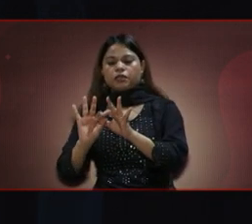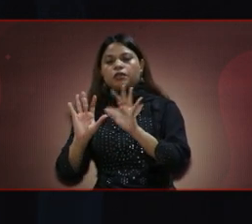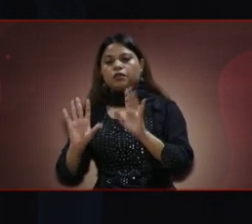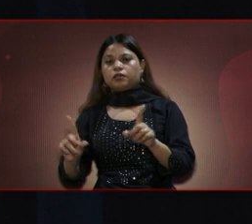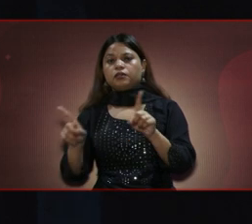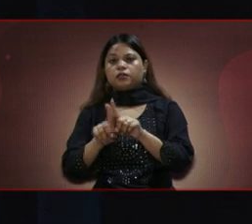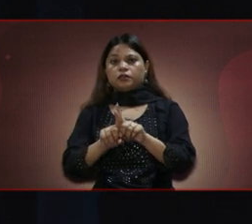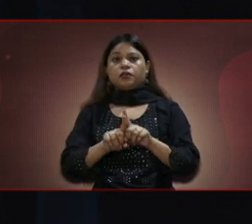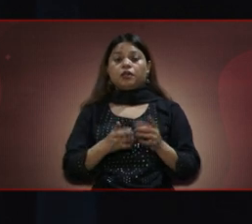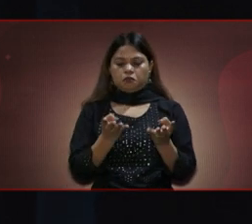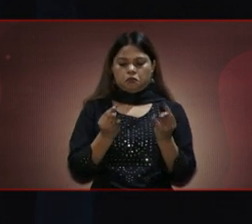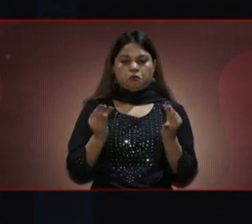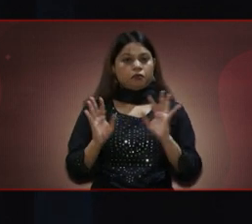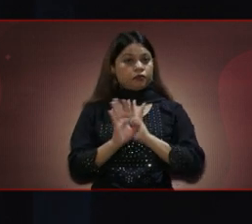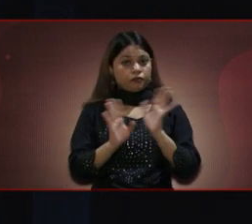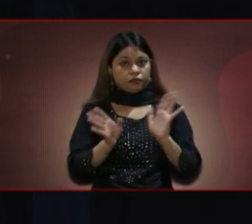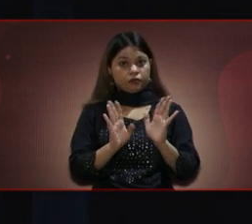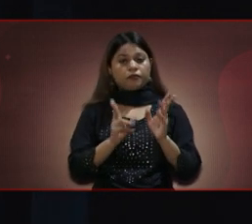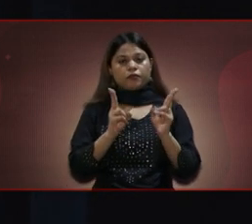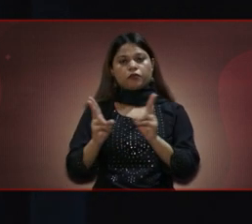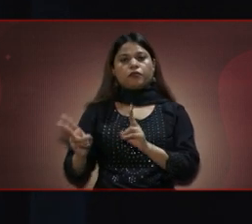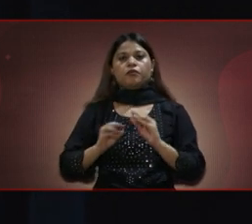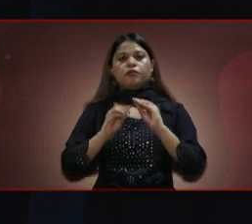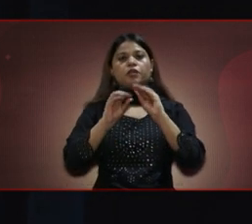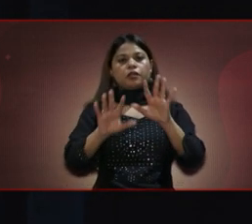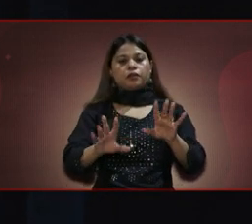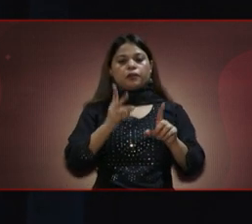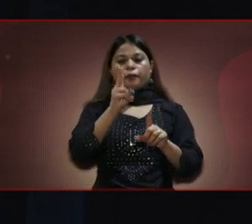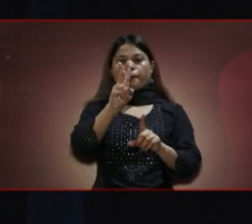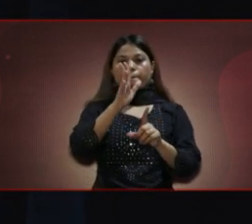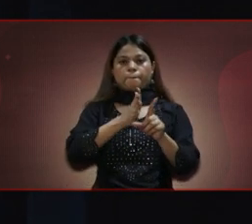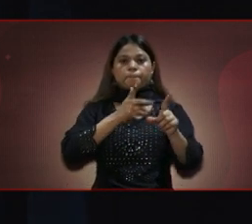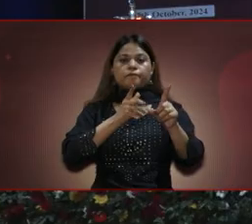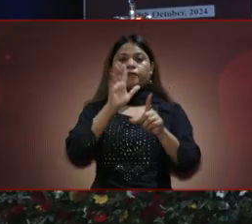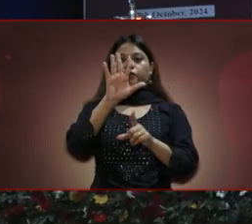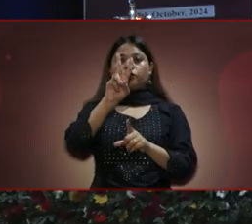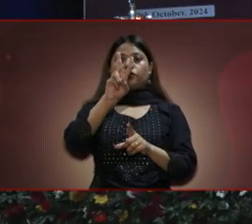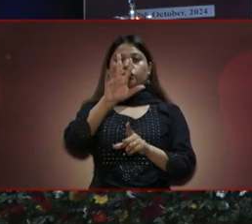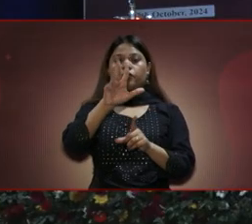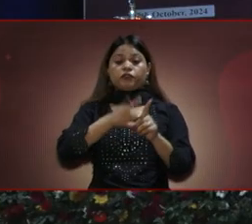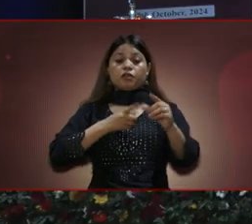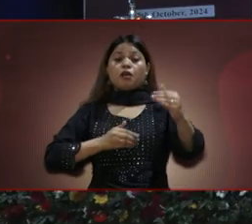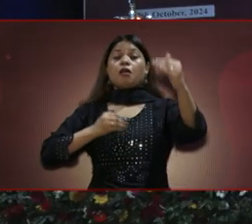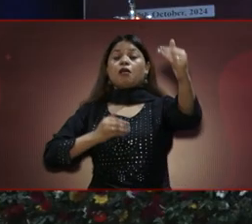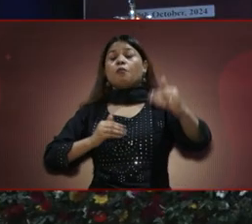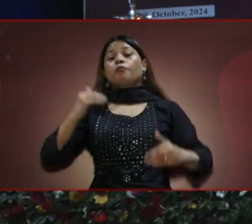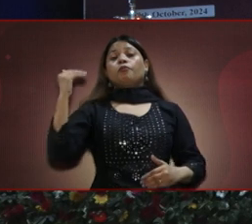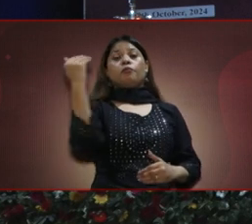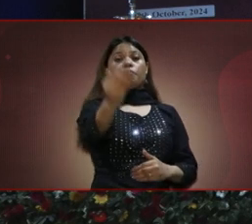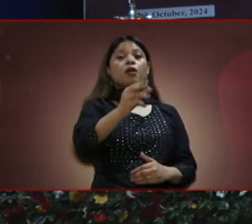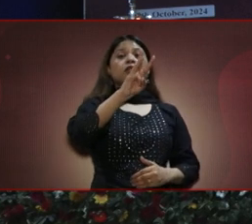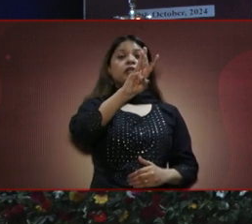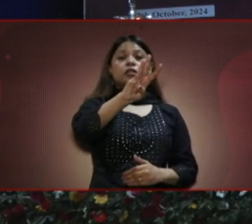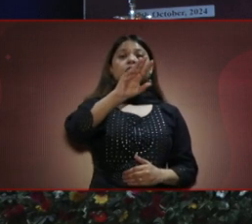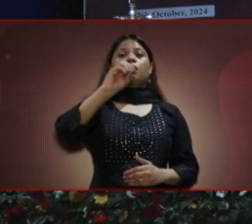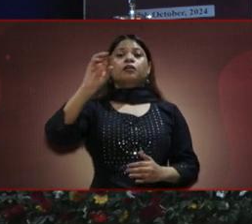BV 1, 2, 3 हमने गिनती नहीं किया है। आने वाले 25 साल में अमृत काल में हमारे देश में 300